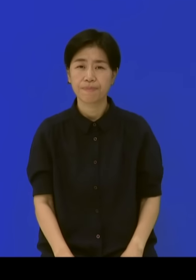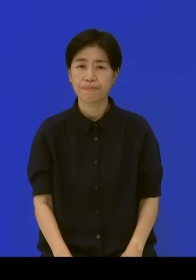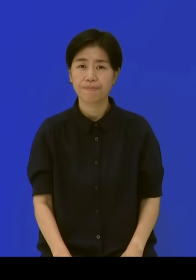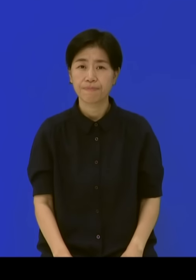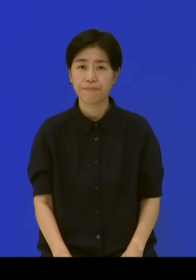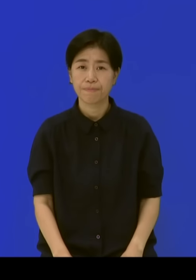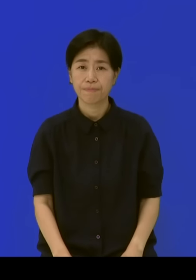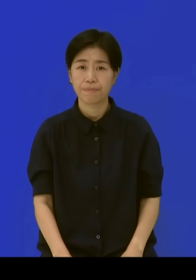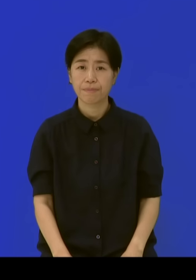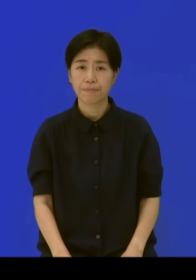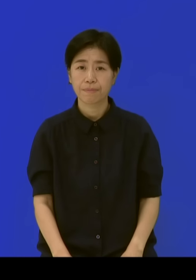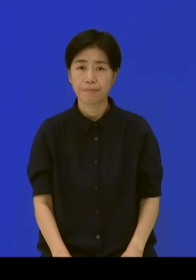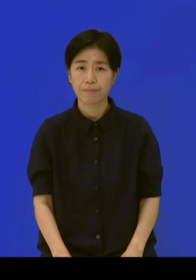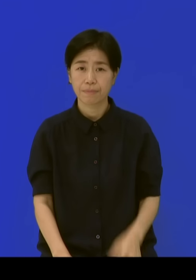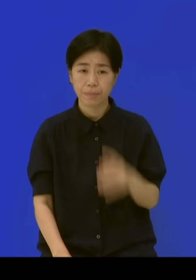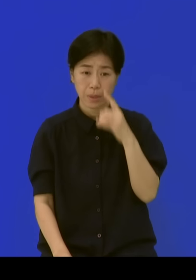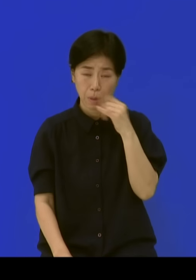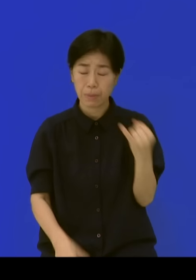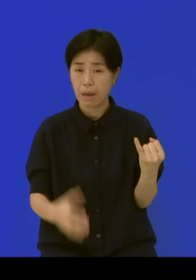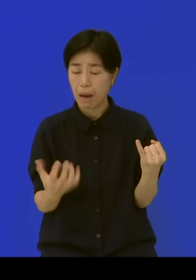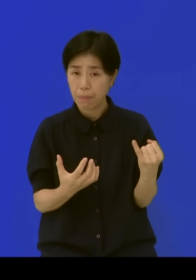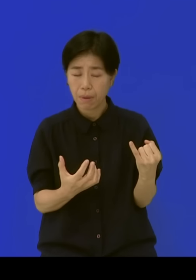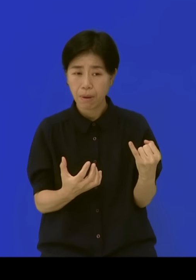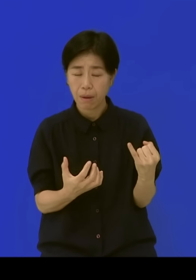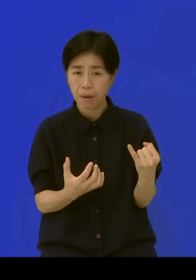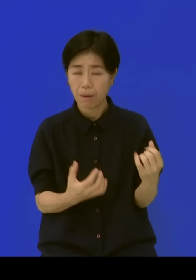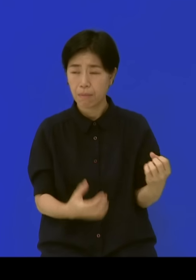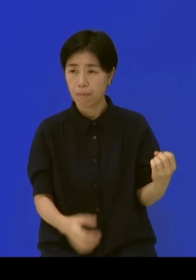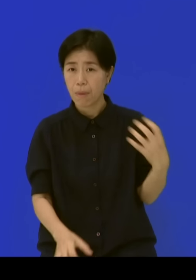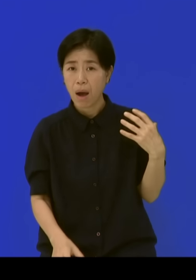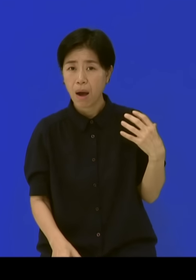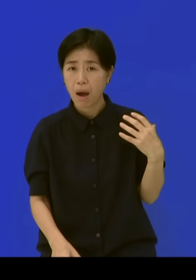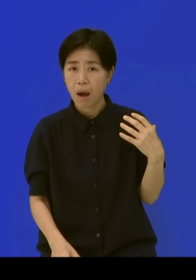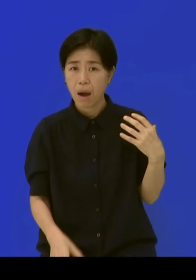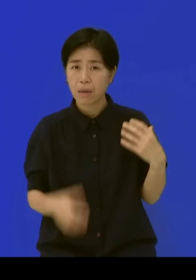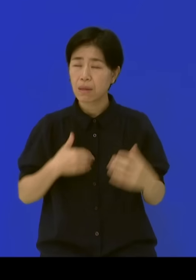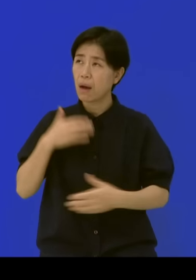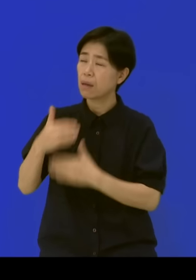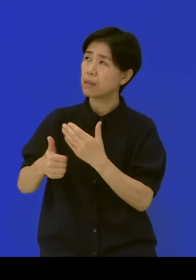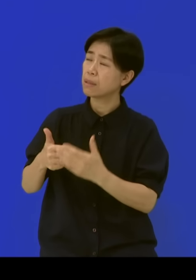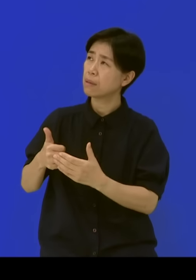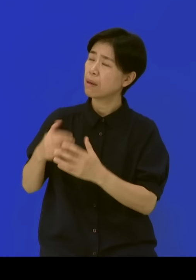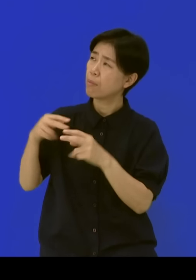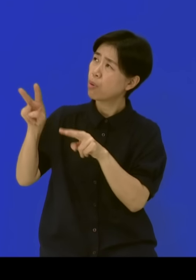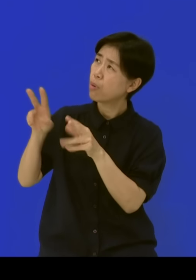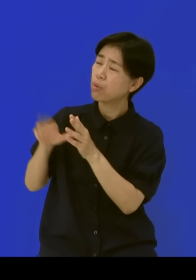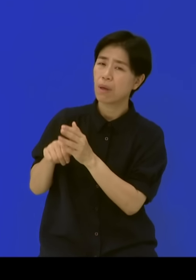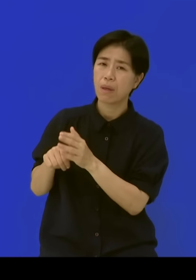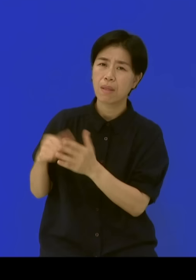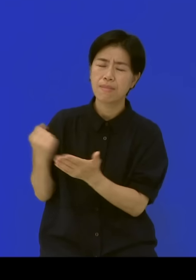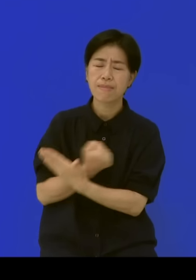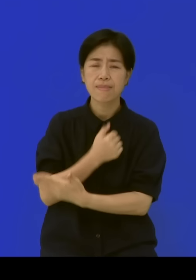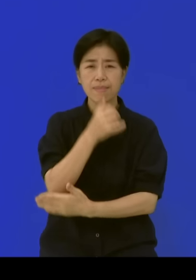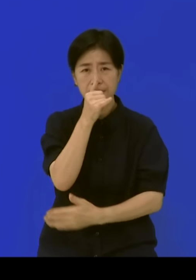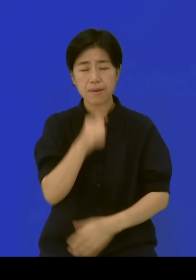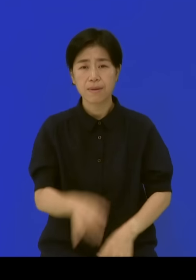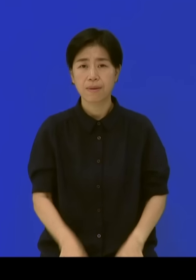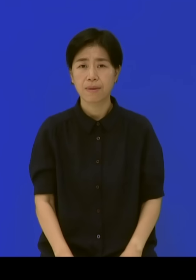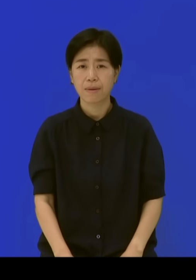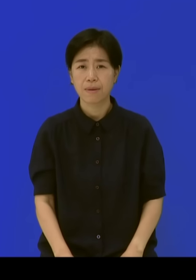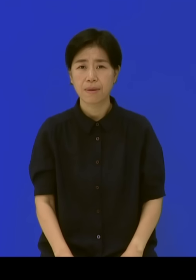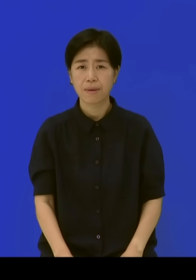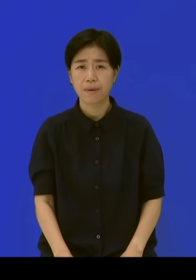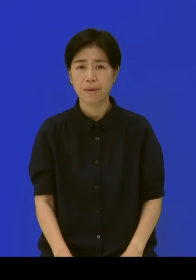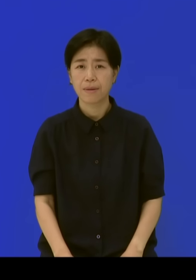거쳤는데 어머니까지 그런 소식이 예. 들리니까 제가 하나님한테 좀 섭섭한 거예요. 그러니까